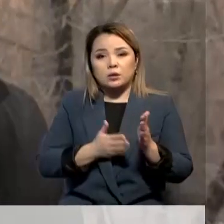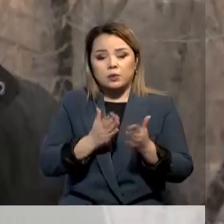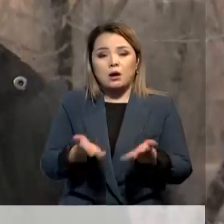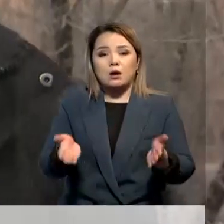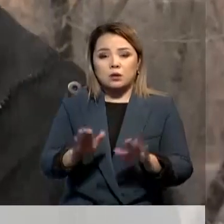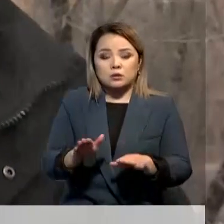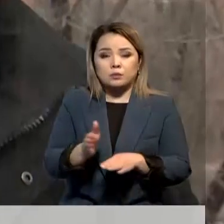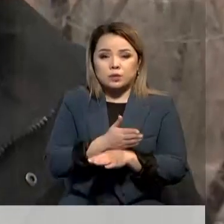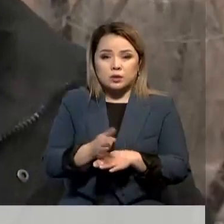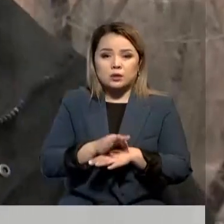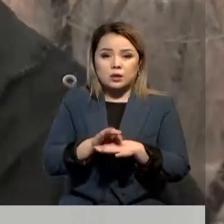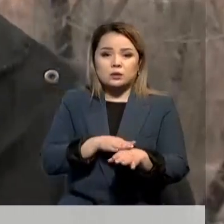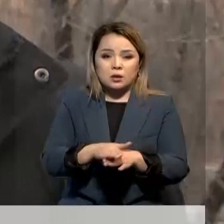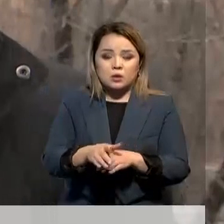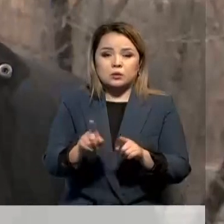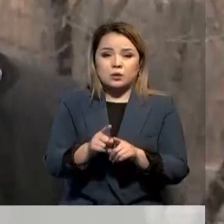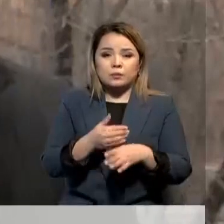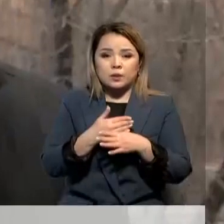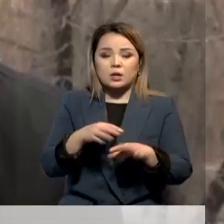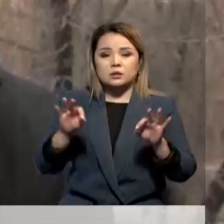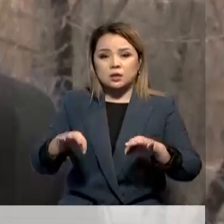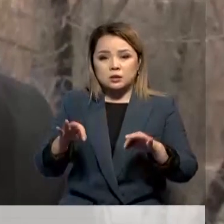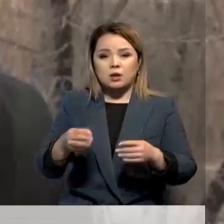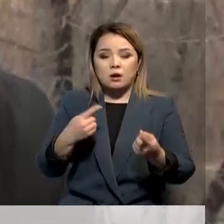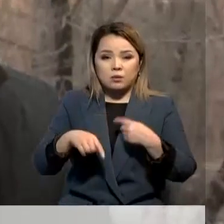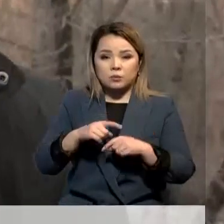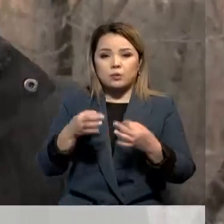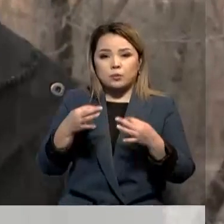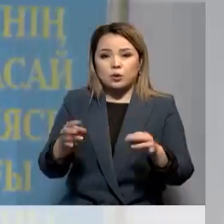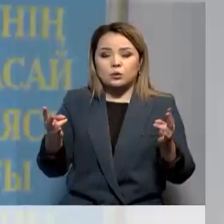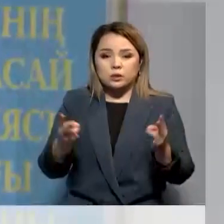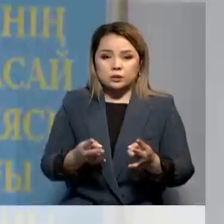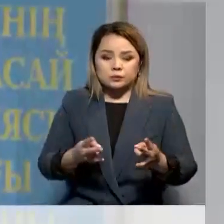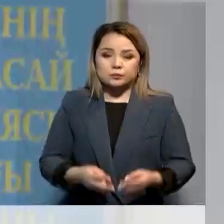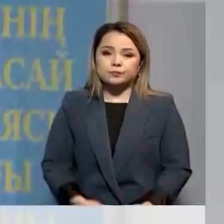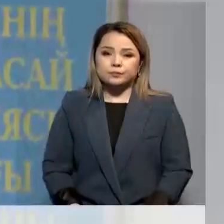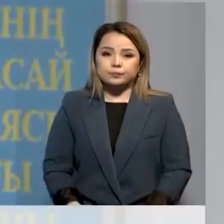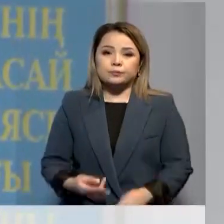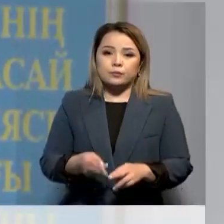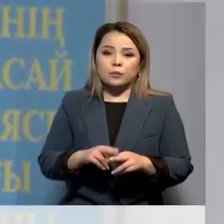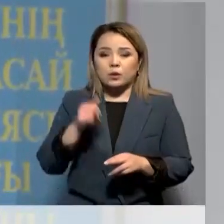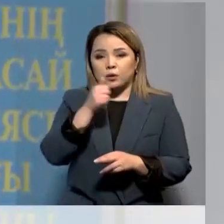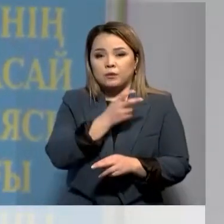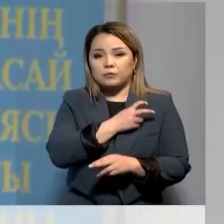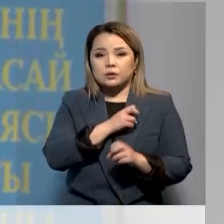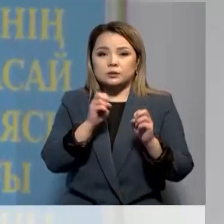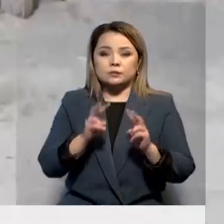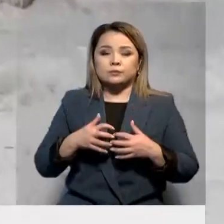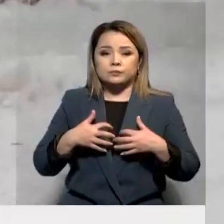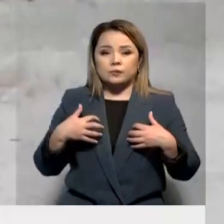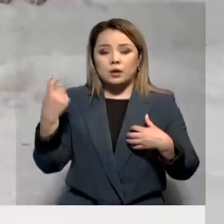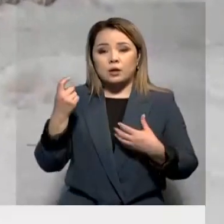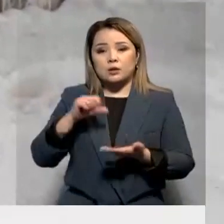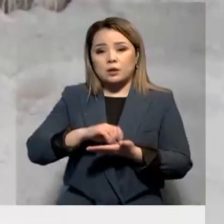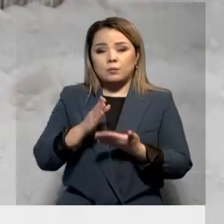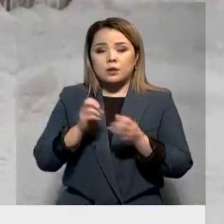иттер репродуктивті қасиетінен айырылып, стерилизация жасалып, қайтадан босатылу керек. Бил ветеринарлық қызмет мамандары иесі бар иттерге